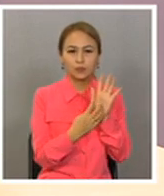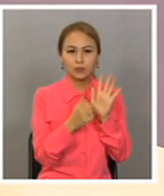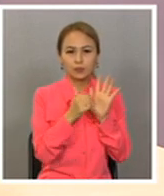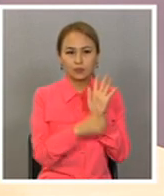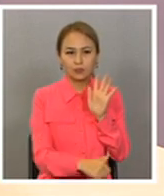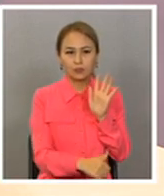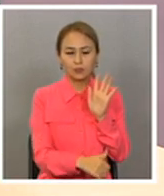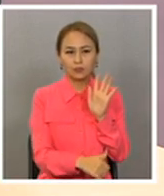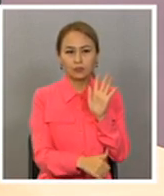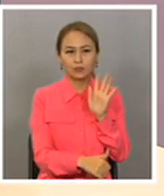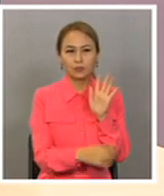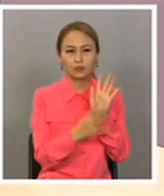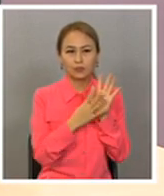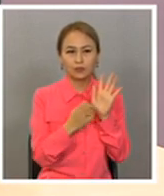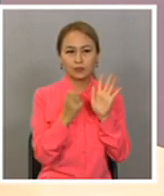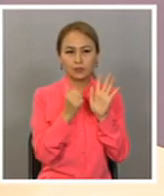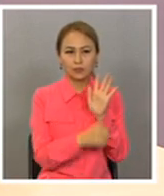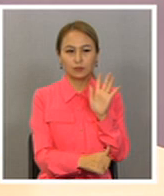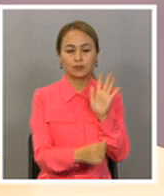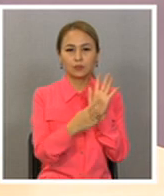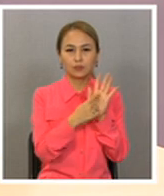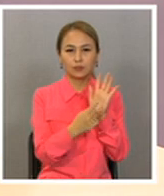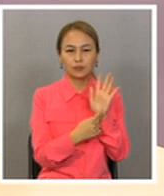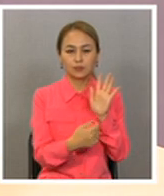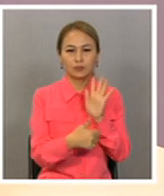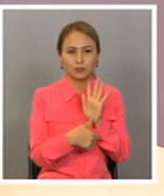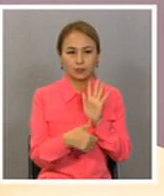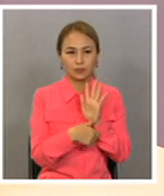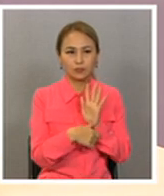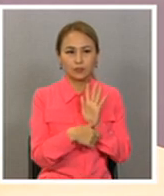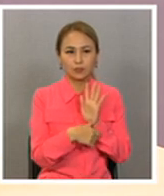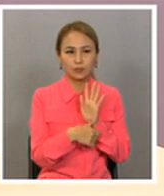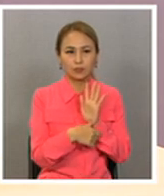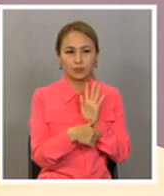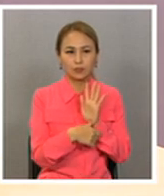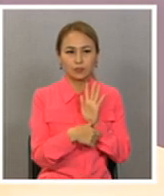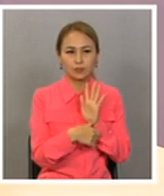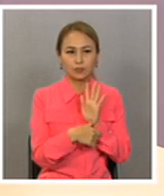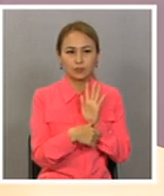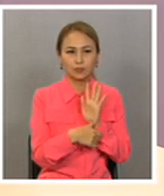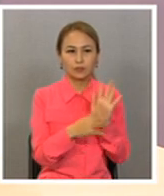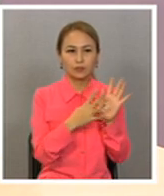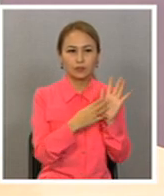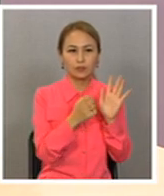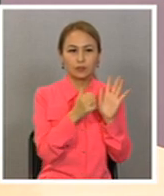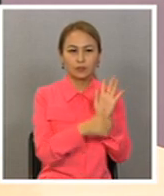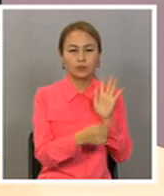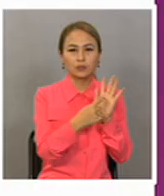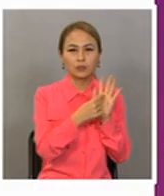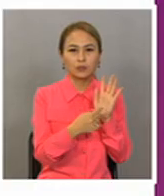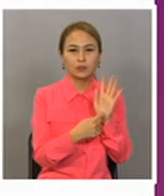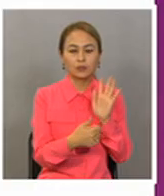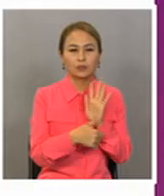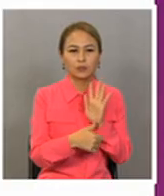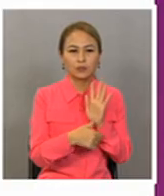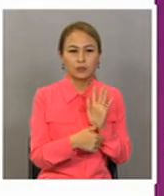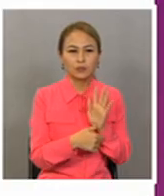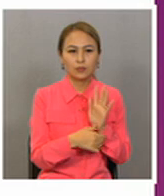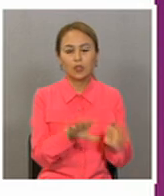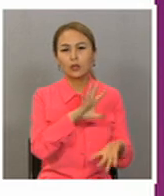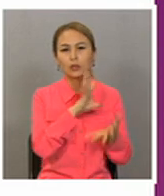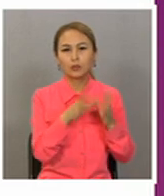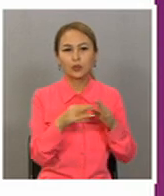тең. 960 пен 6-ның бөліндісі 960 пен 6-ның бөлінісіне тең. Бұл